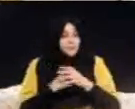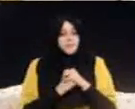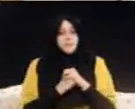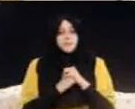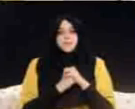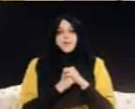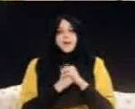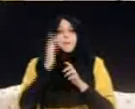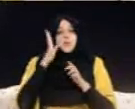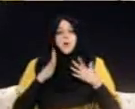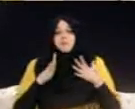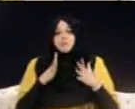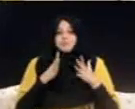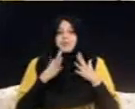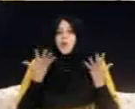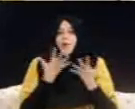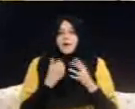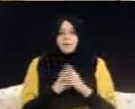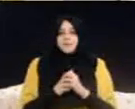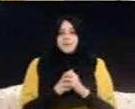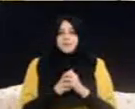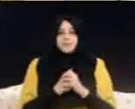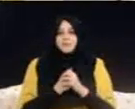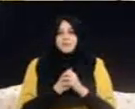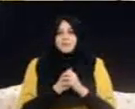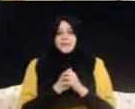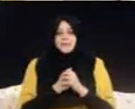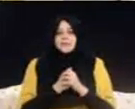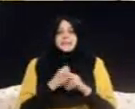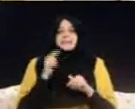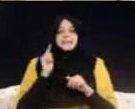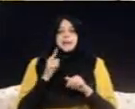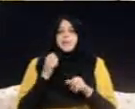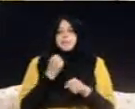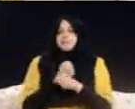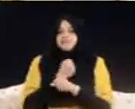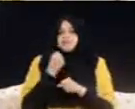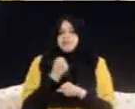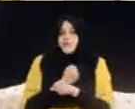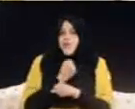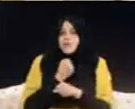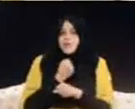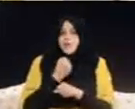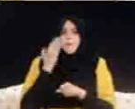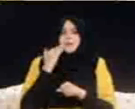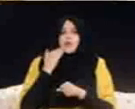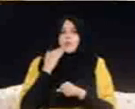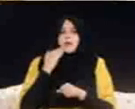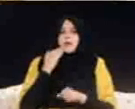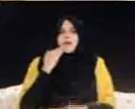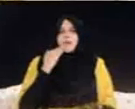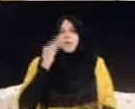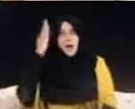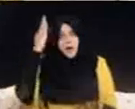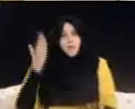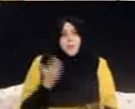هذه التزكية هي من وظائف الرسل ومن مهمات الأنبياء